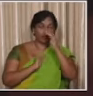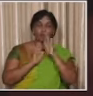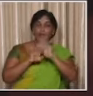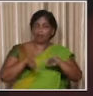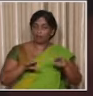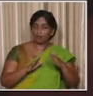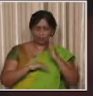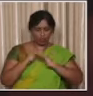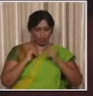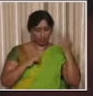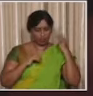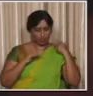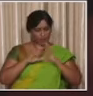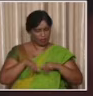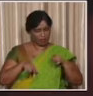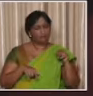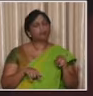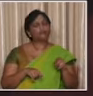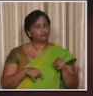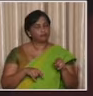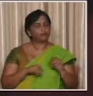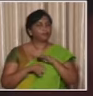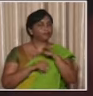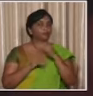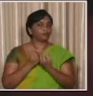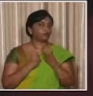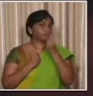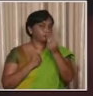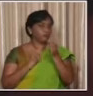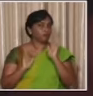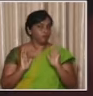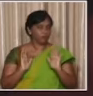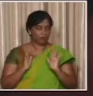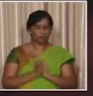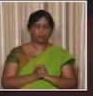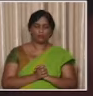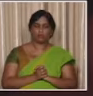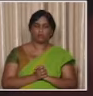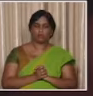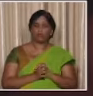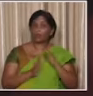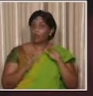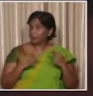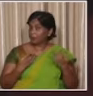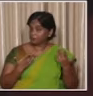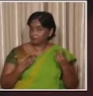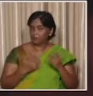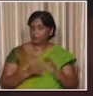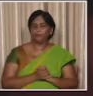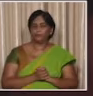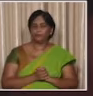ප්‍රායෝගික ඉස්ලාම් දරුවෙක් මේ සමාජයට දායාද කරන්නට ඕනේ. එහෙම නැත්නම්